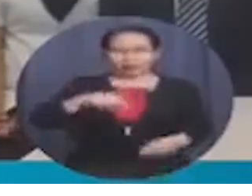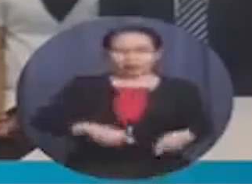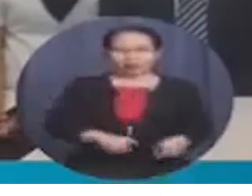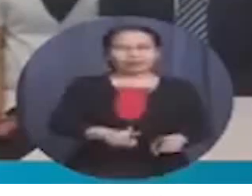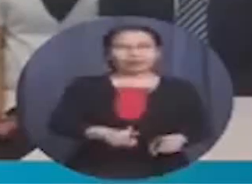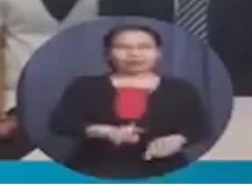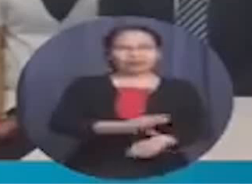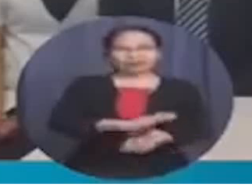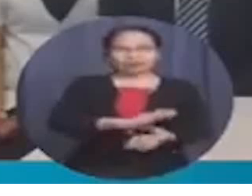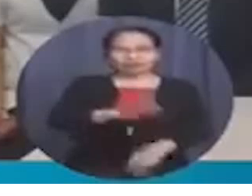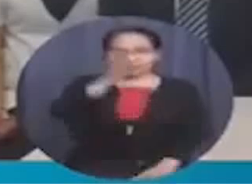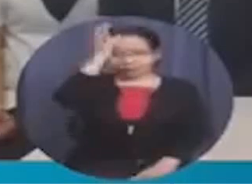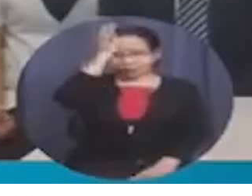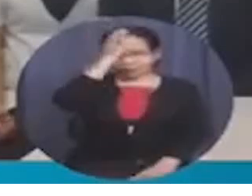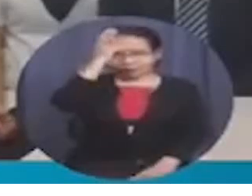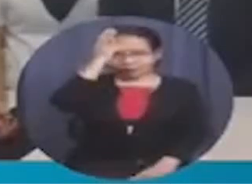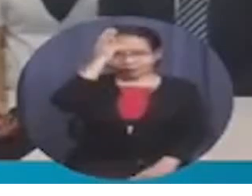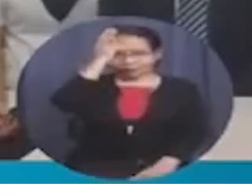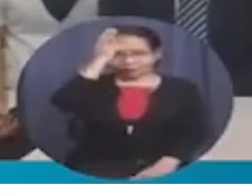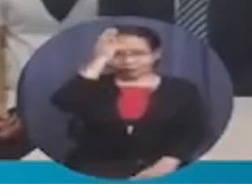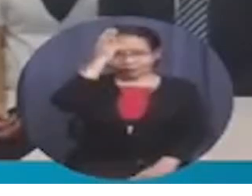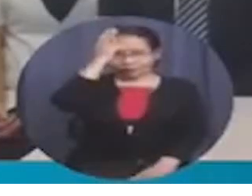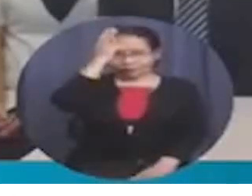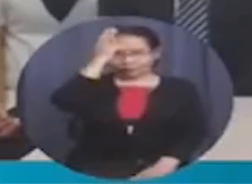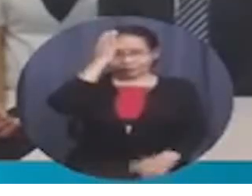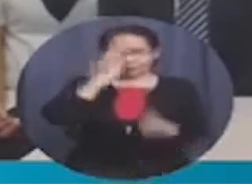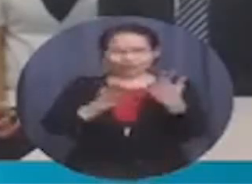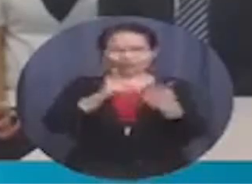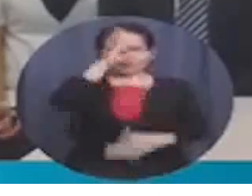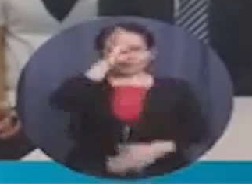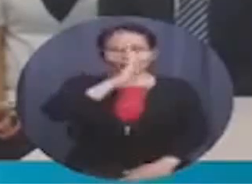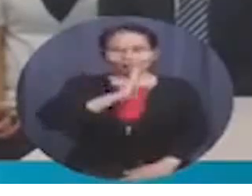sa simbahang Katoliko? Maraming salamat po.